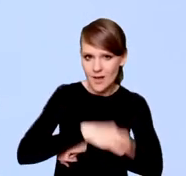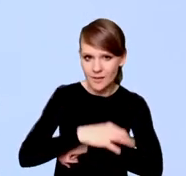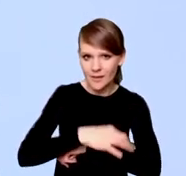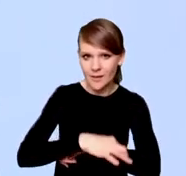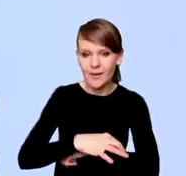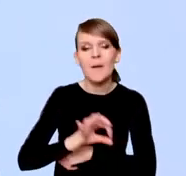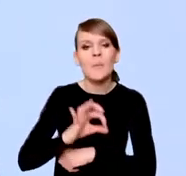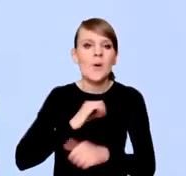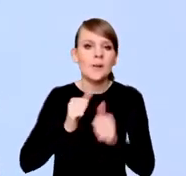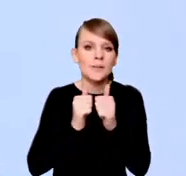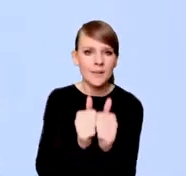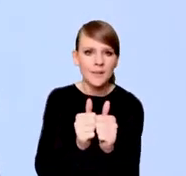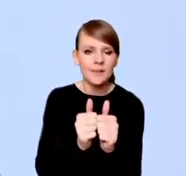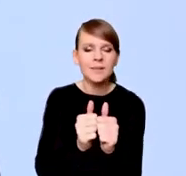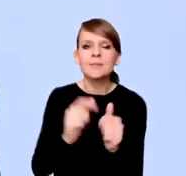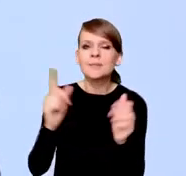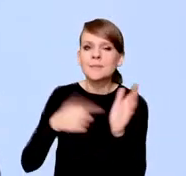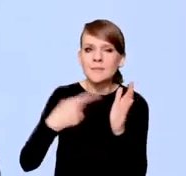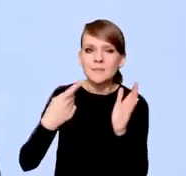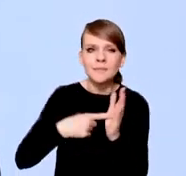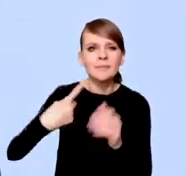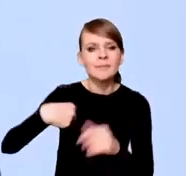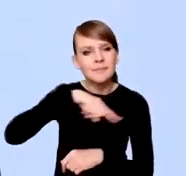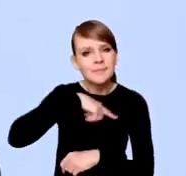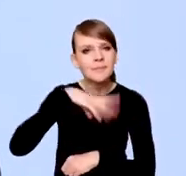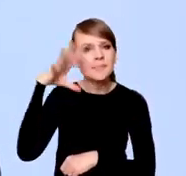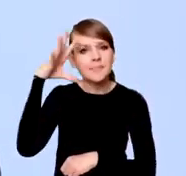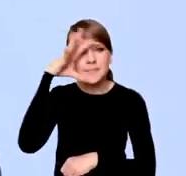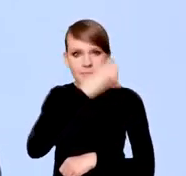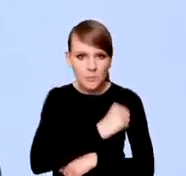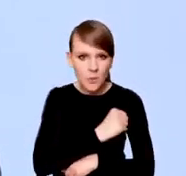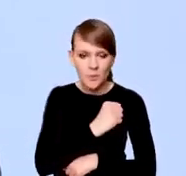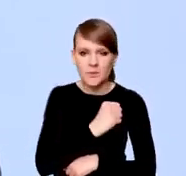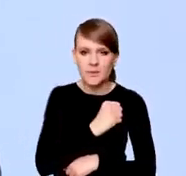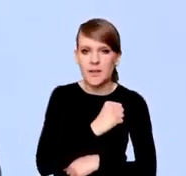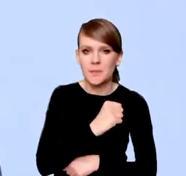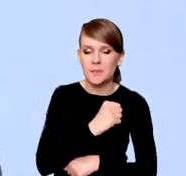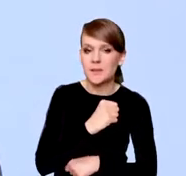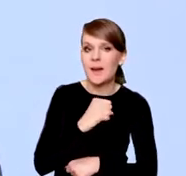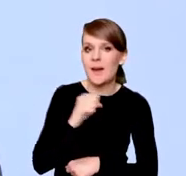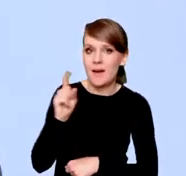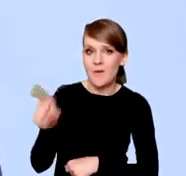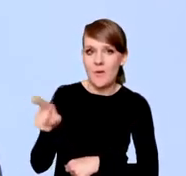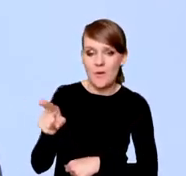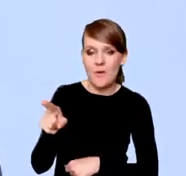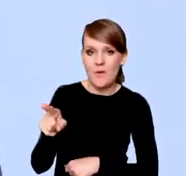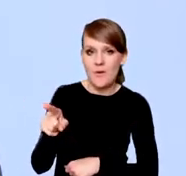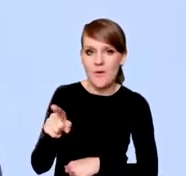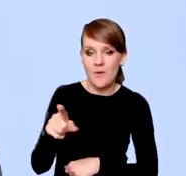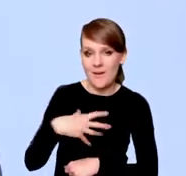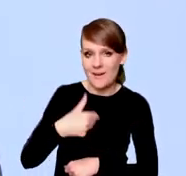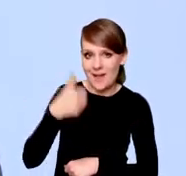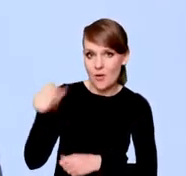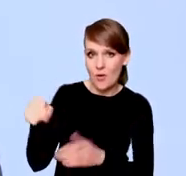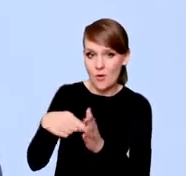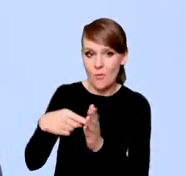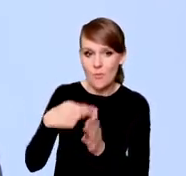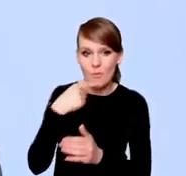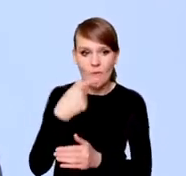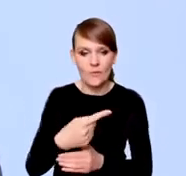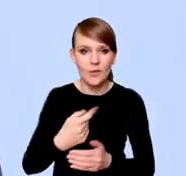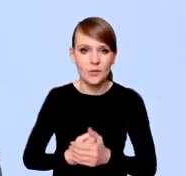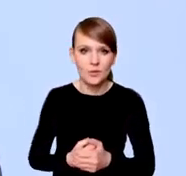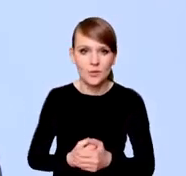mnie często zapominamy o tym, o czym pan rektor mówił, o tym